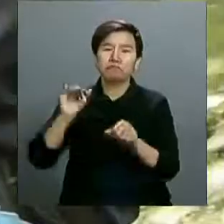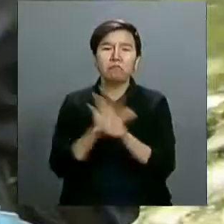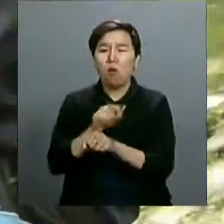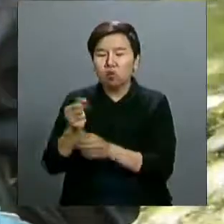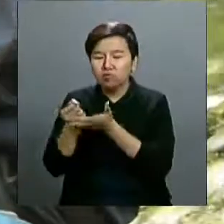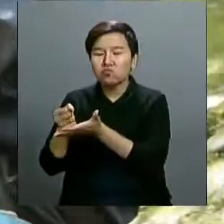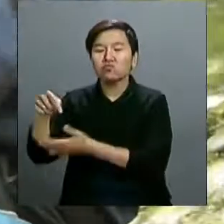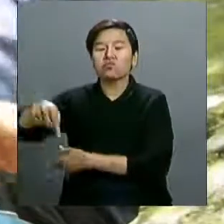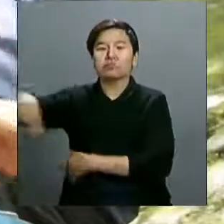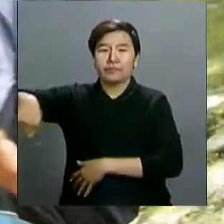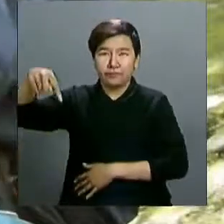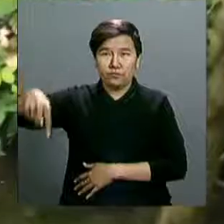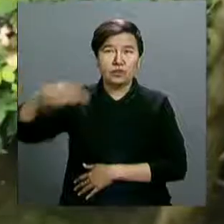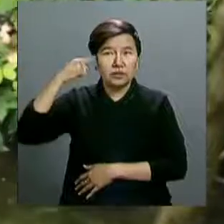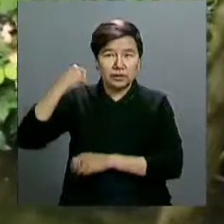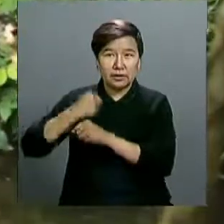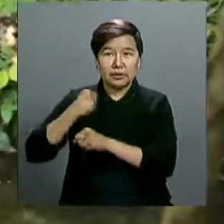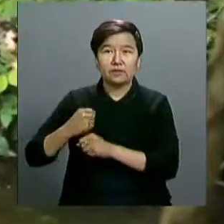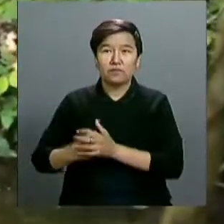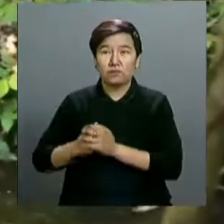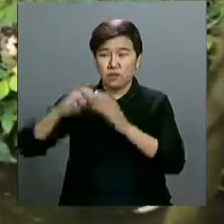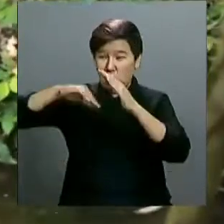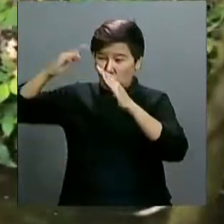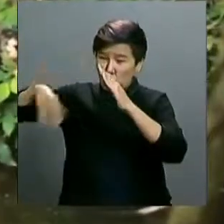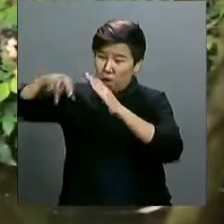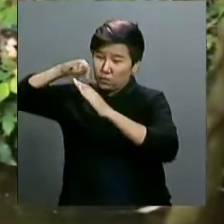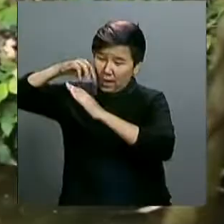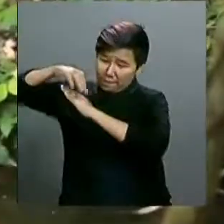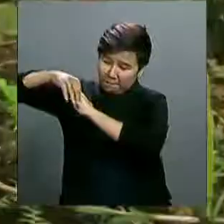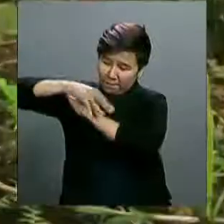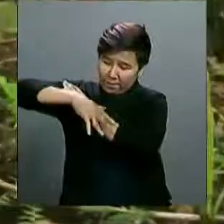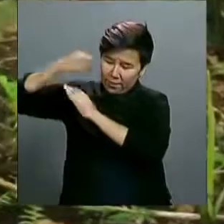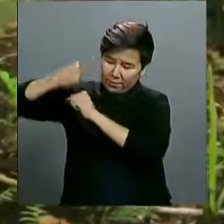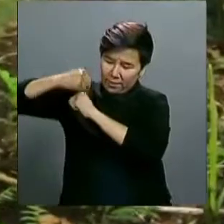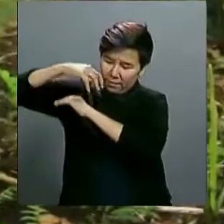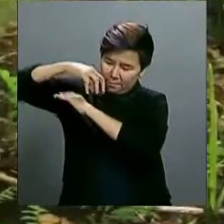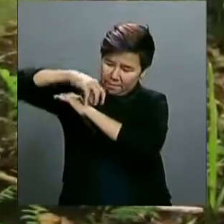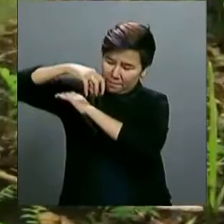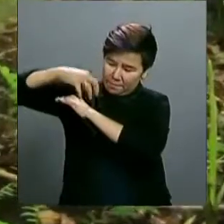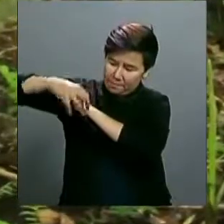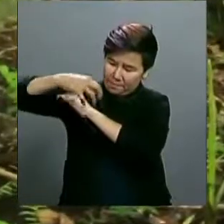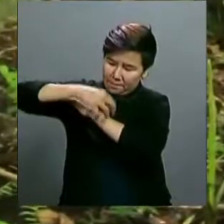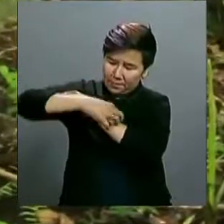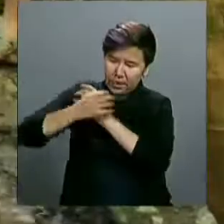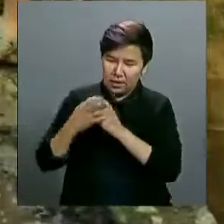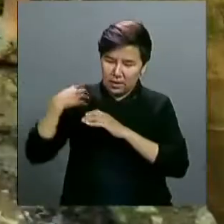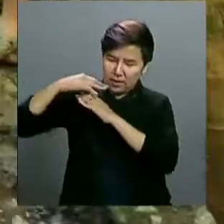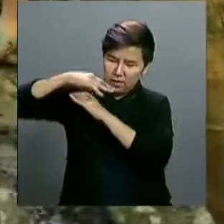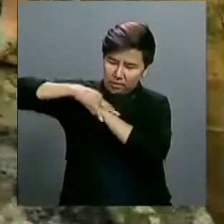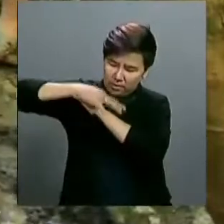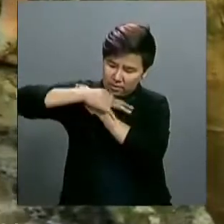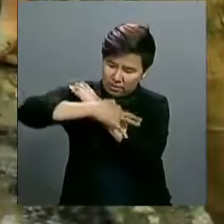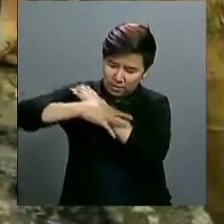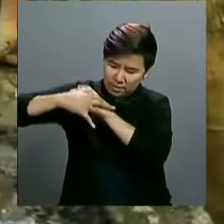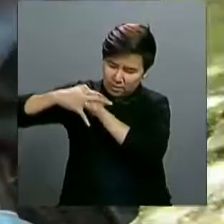ก็เลยก็แนวคิดทำฝายชะลอน้ำตามแนวพระราชดำริเนาะในหลวงราชการที่9ท่านดำริให้ทำเนา